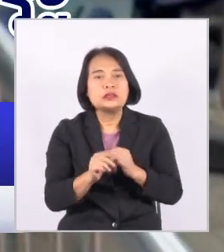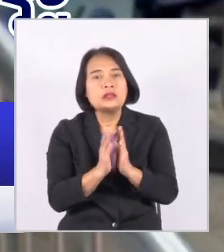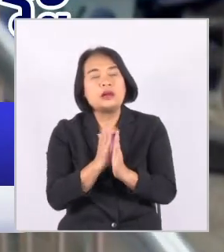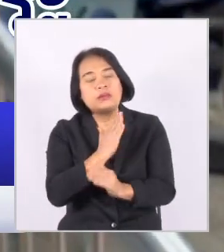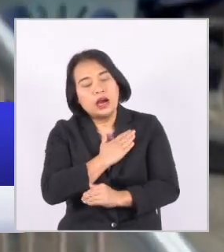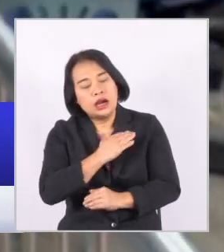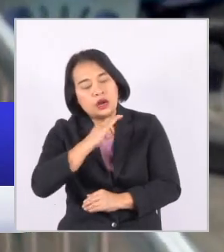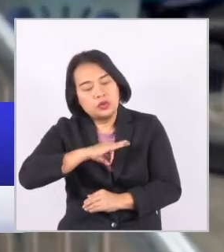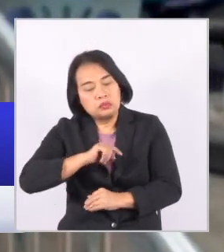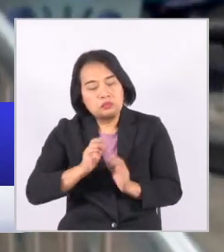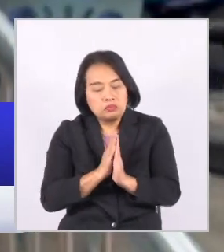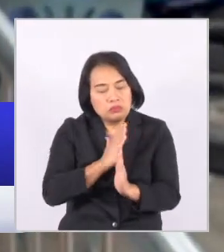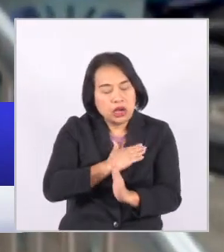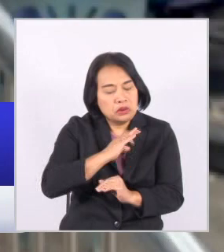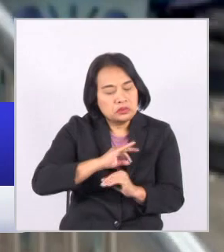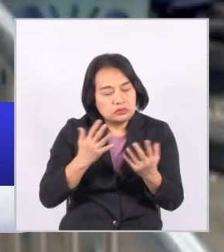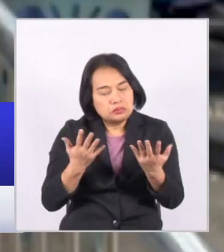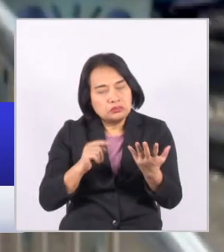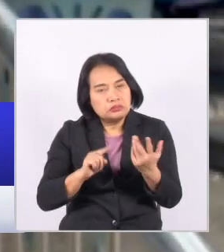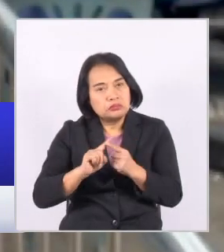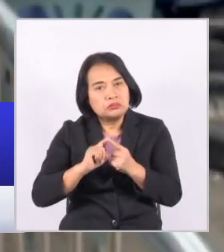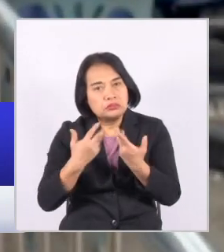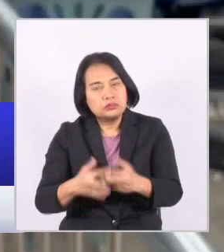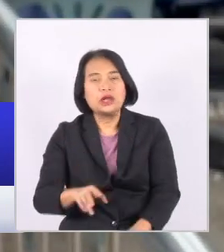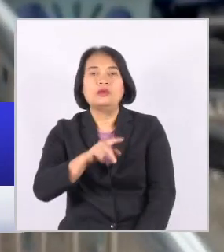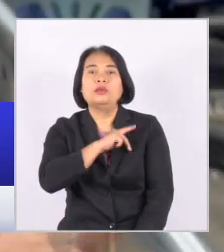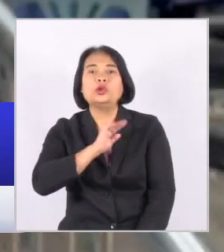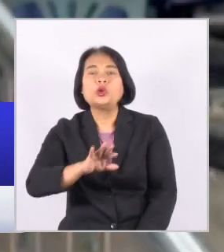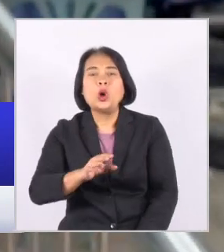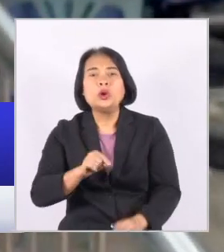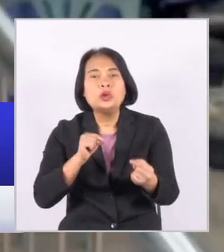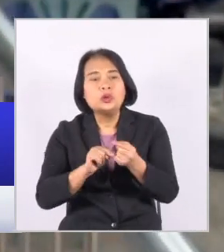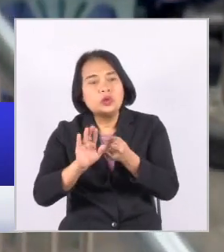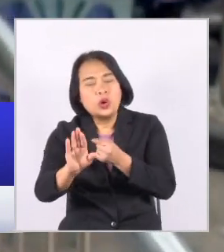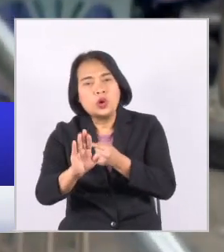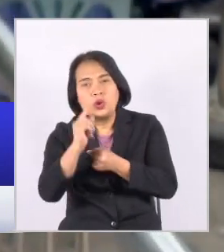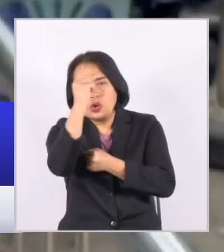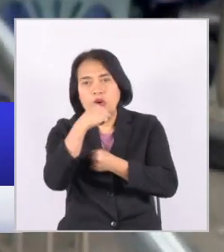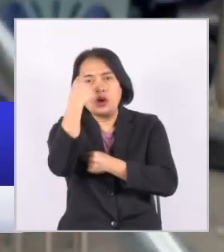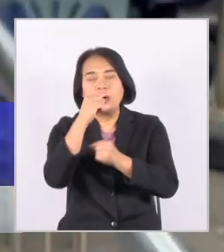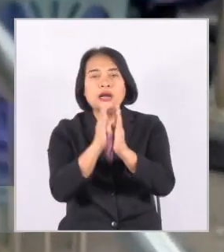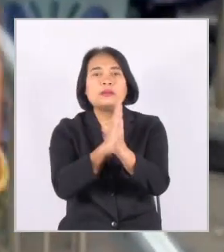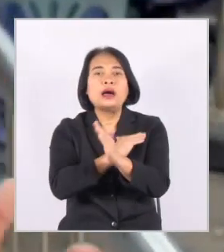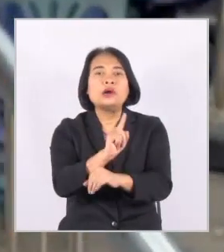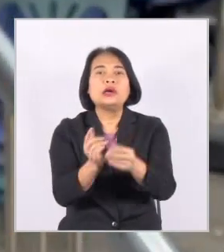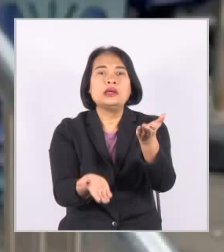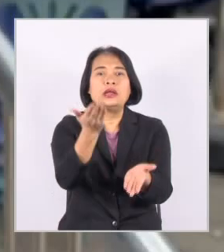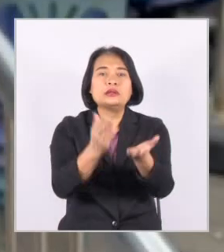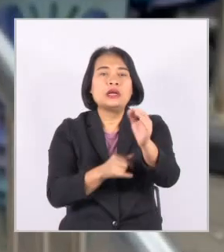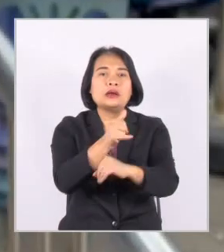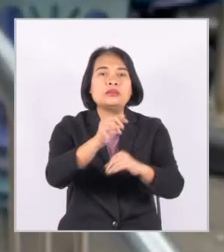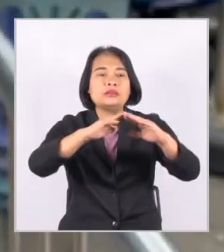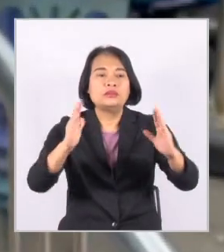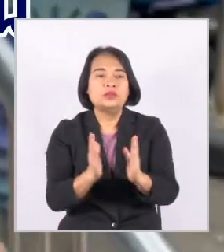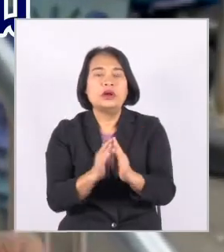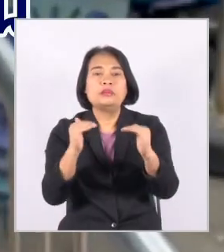รัทธาในตัวของพระแต่เขาศรัทธาในศาสนาที่เขาอยู่แล้วเขาอยากจะใส่บาตรคนไหนเขาอยากจะไปวัดไหนเขาอยากจะทำอะไรตรงไหนมันก็เป็นสิทธิ์